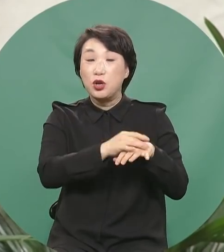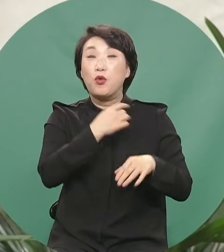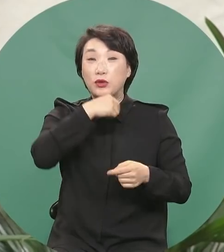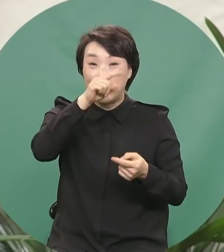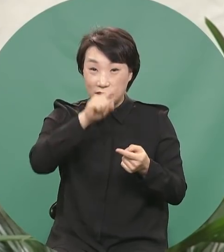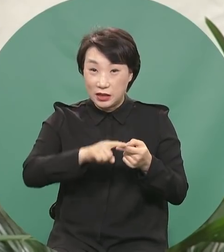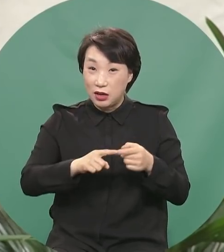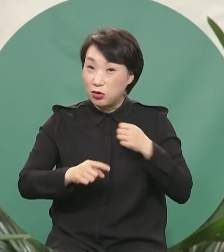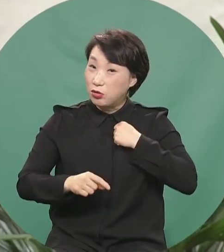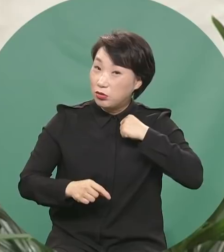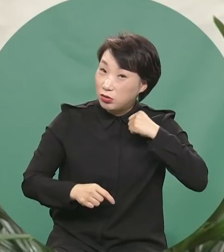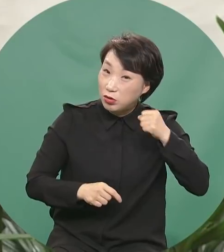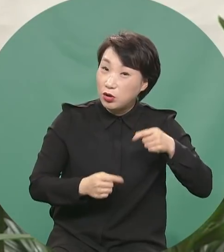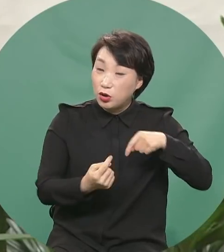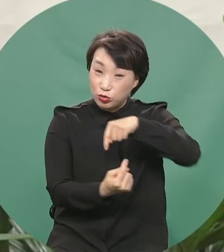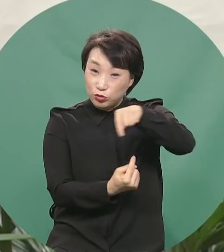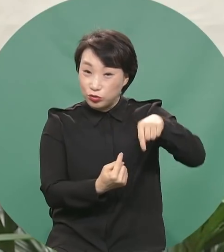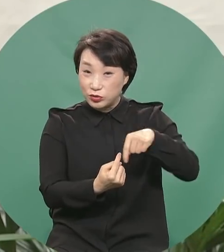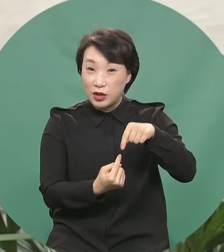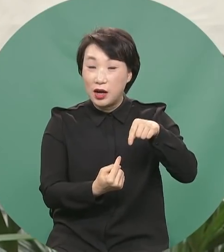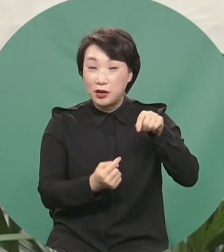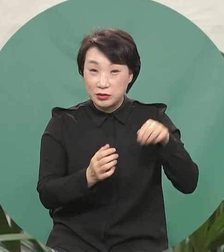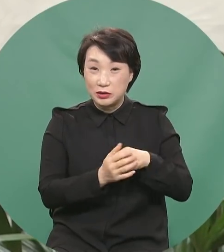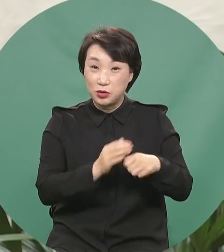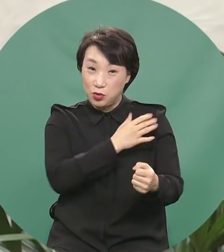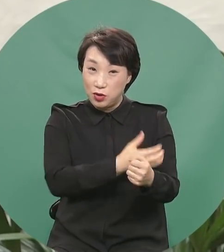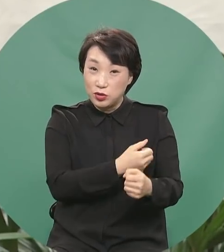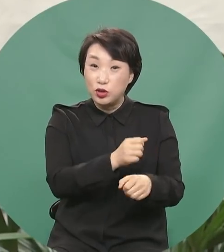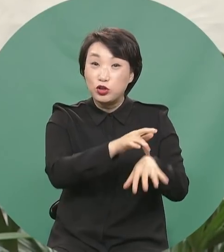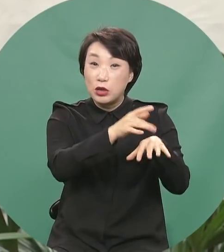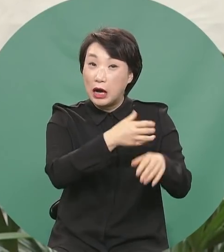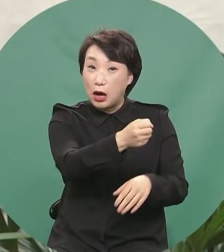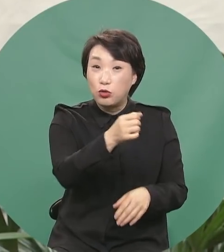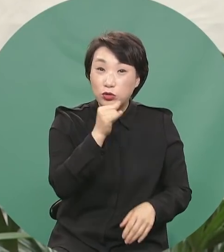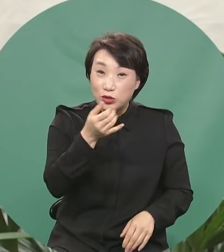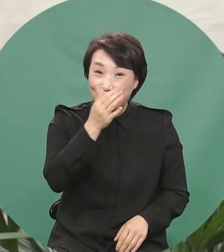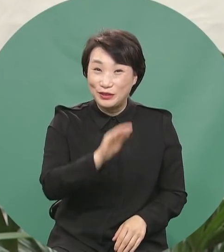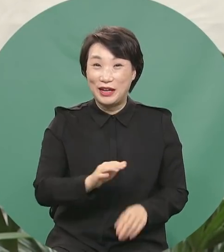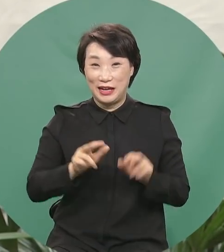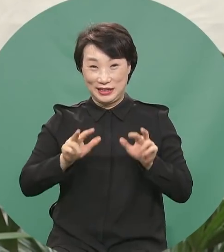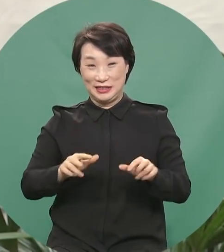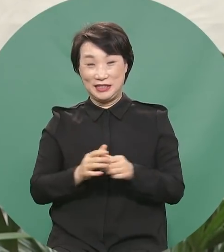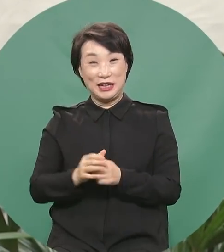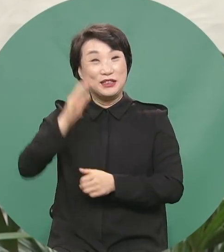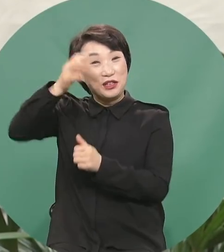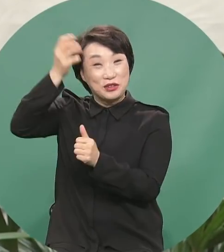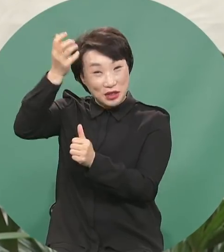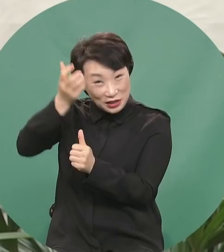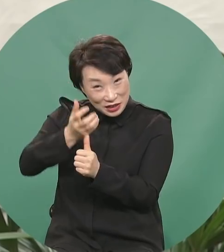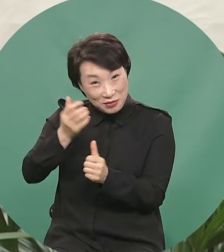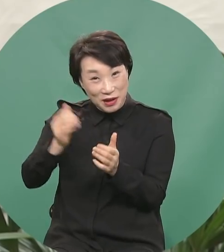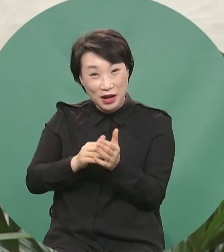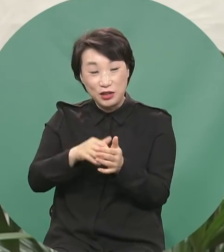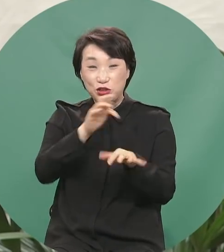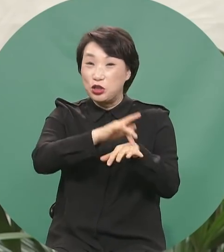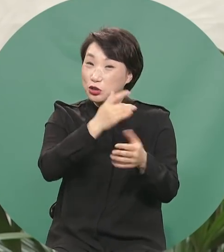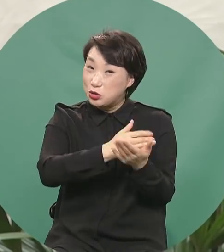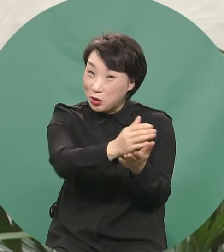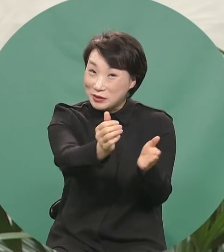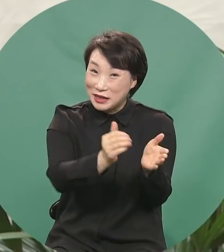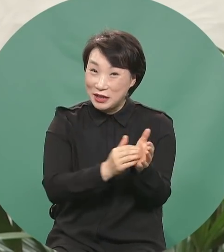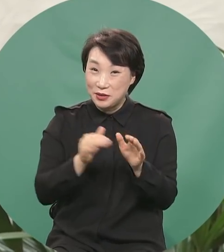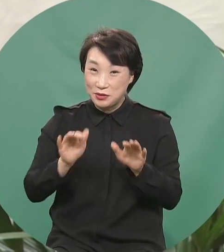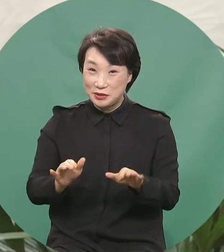주맘대로 귀신이 운영하는 이 운영권을 귀신이 가졌는데 성령으로 귀신을